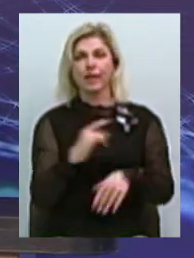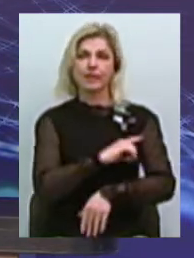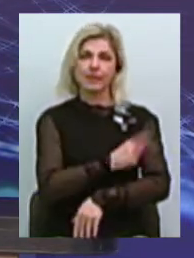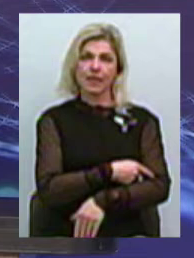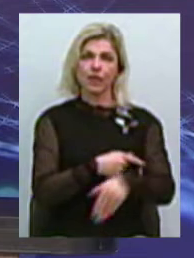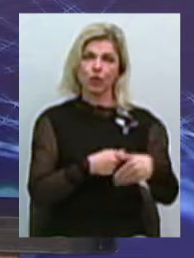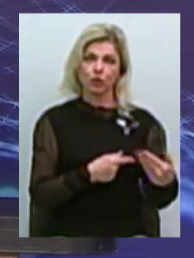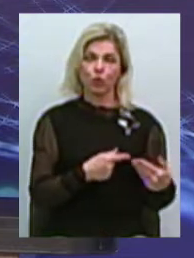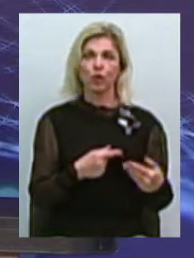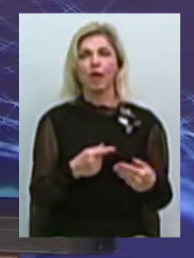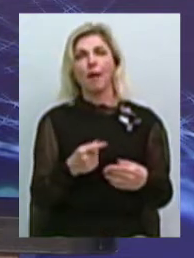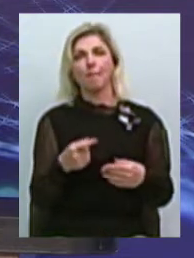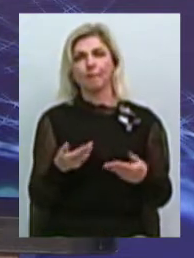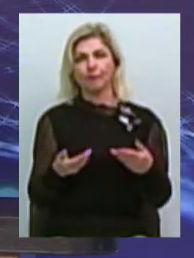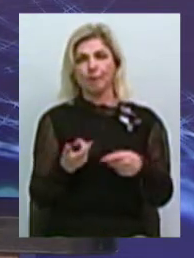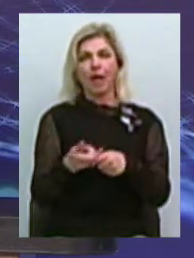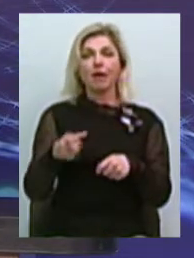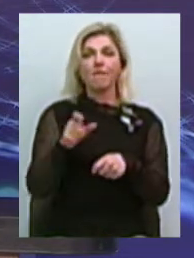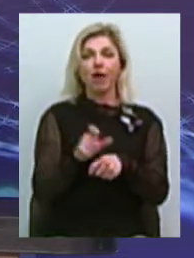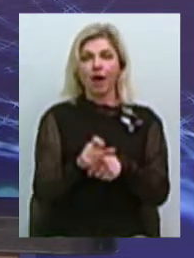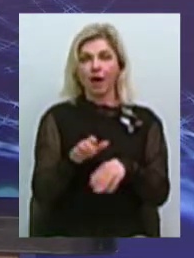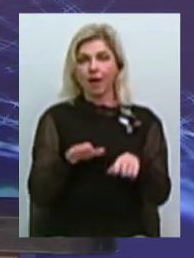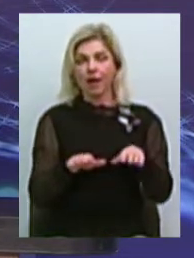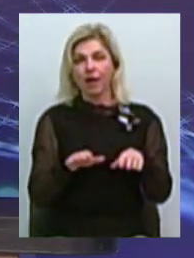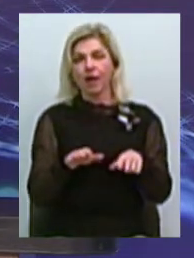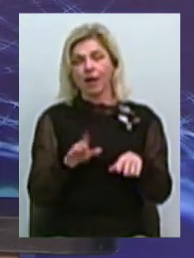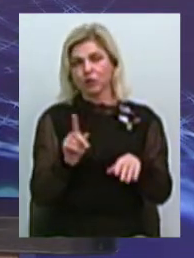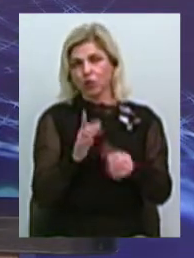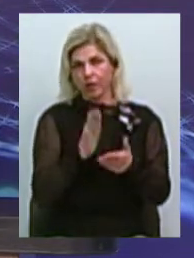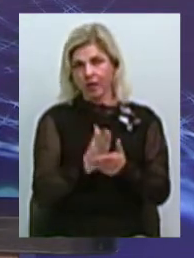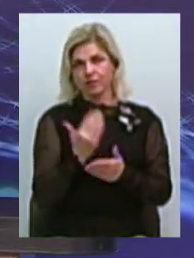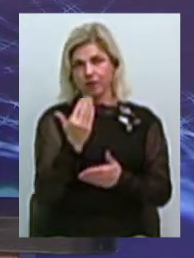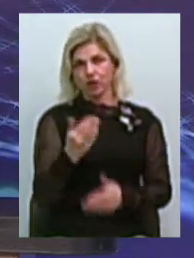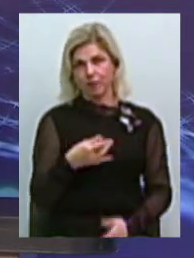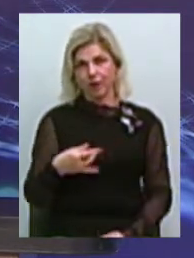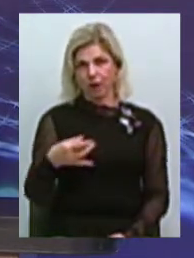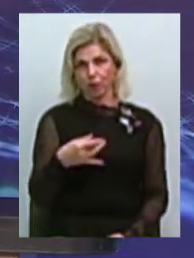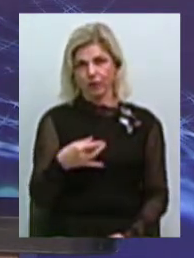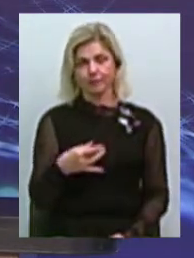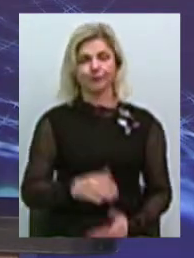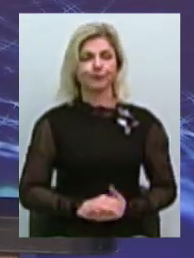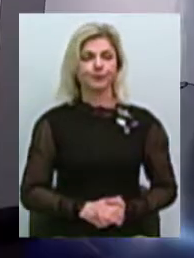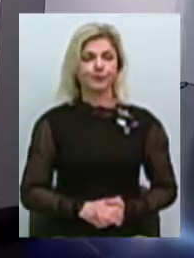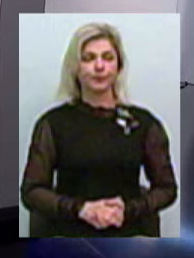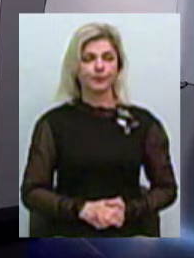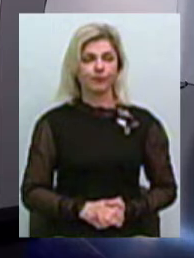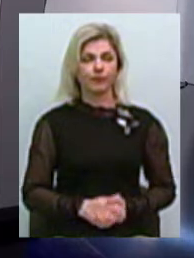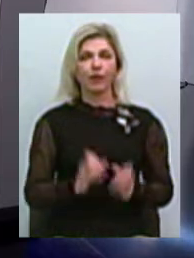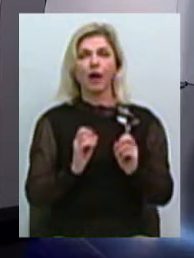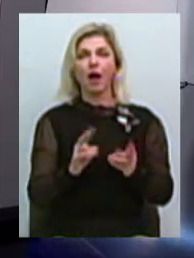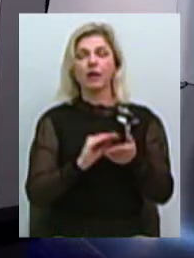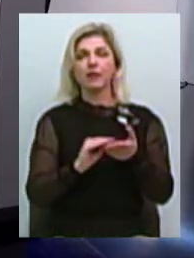Ті переваги, які є в вашому регіоні. Як зазначено на сайті Державної служби якості